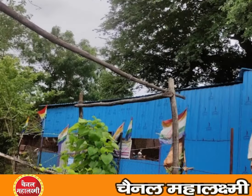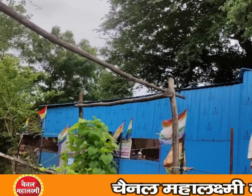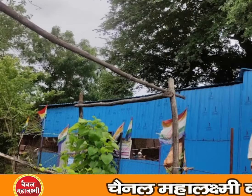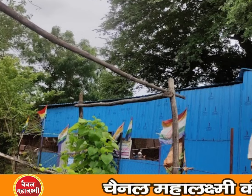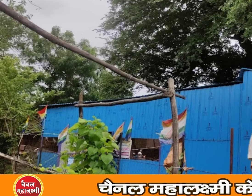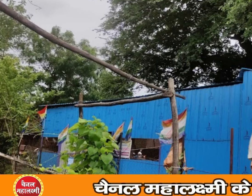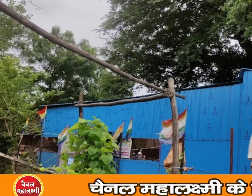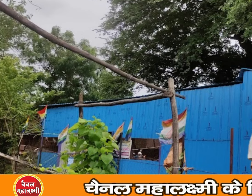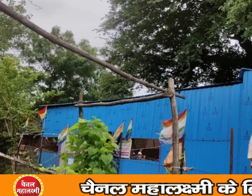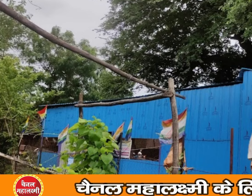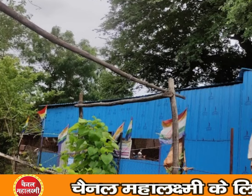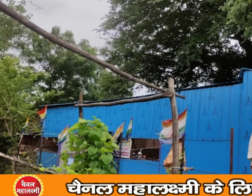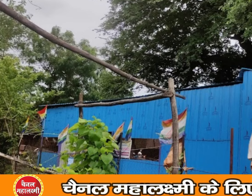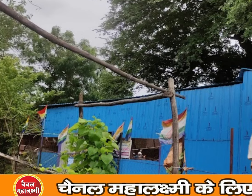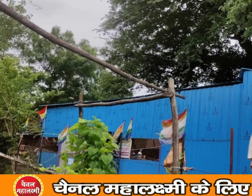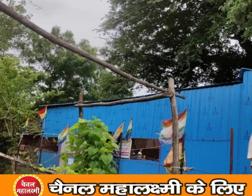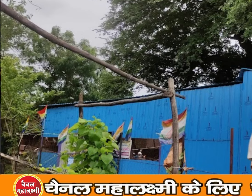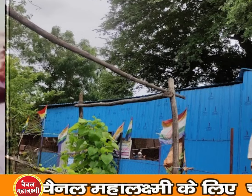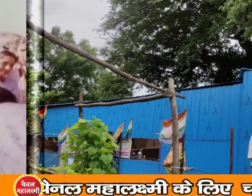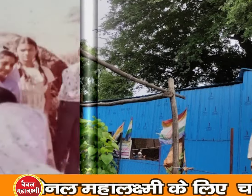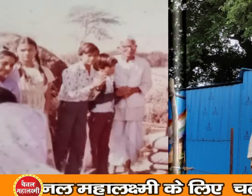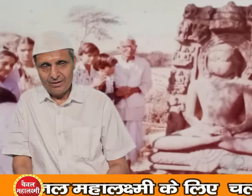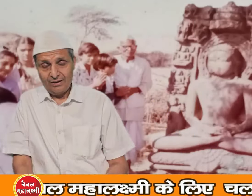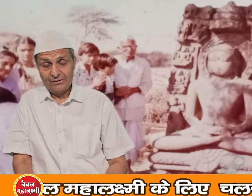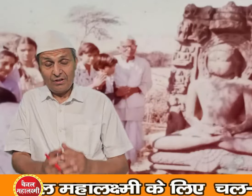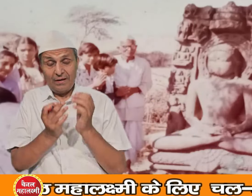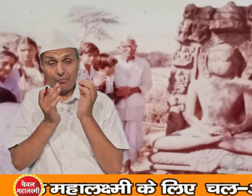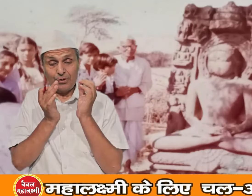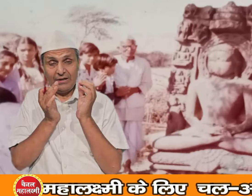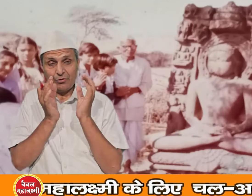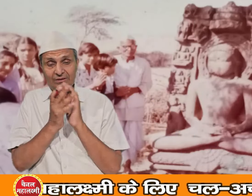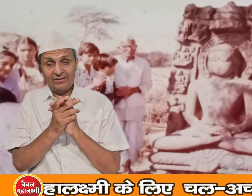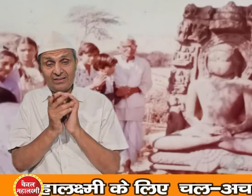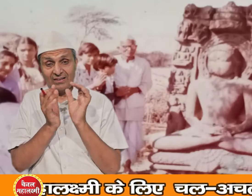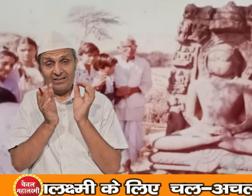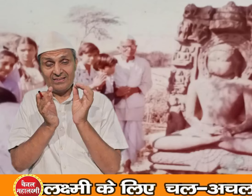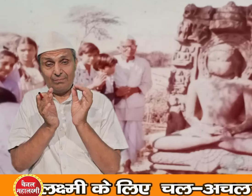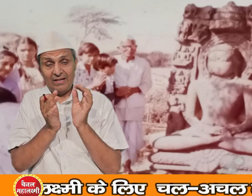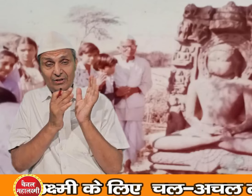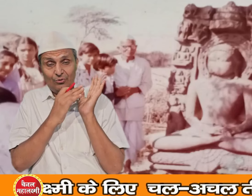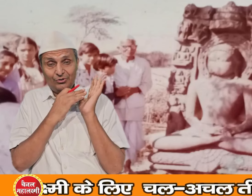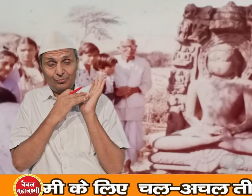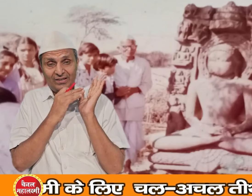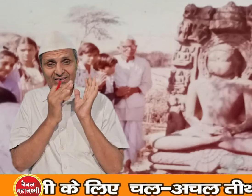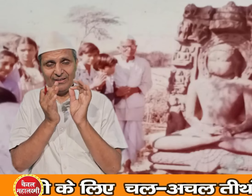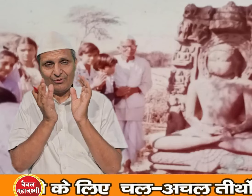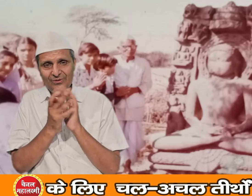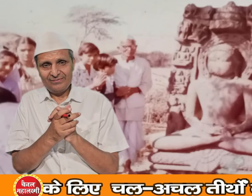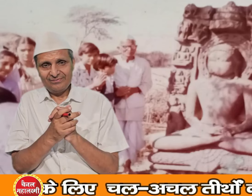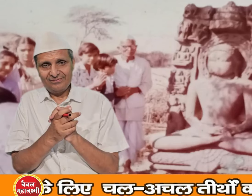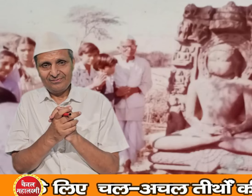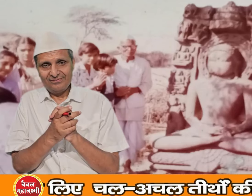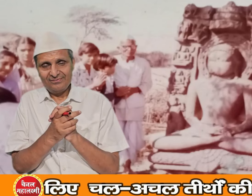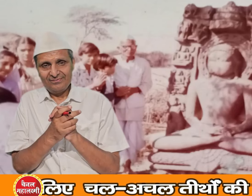लीजिए कभी जाना होगा अरे जाना नहीं आना होगा सबसे पहले आपको पुरानी फोटो दिखाते हैं 43 साल पहले की 1982 की ये